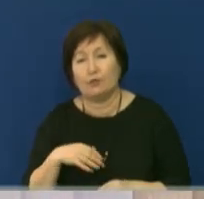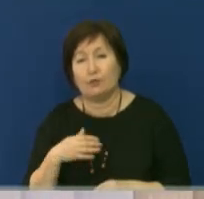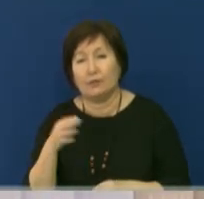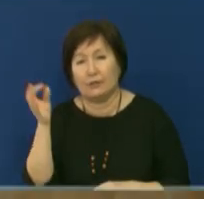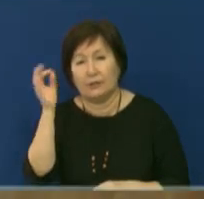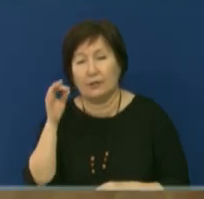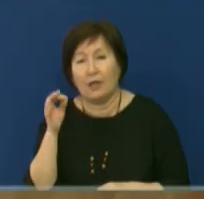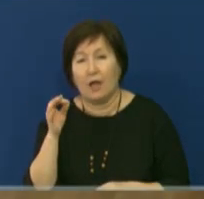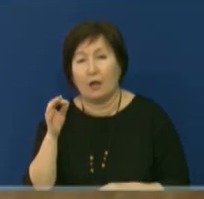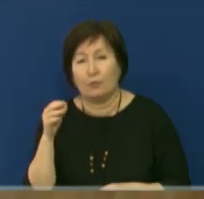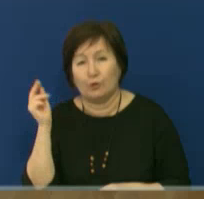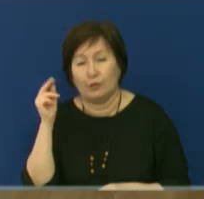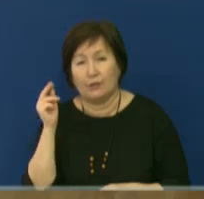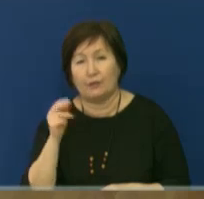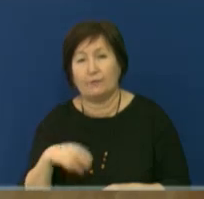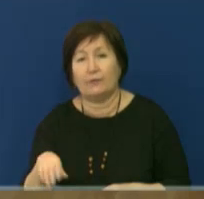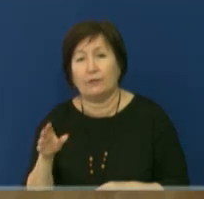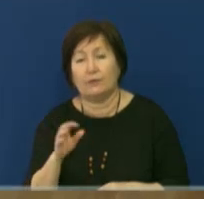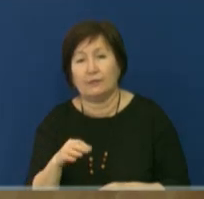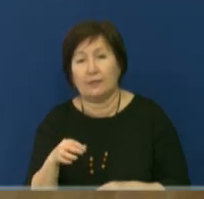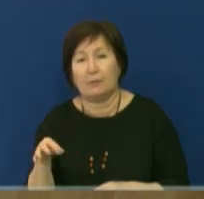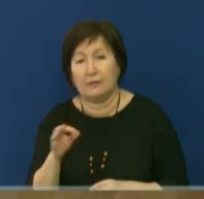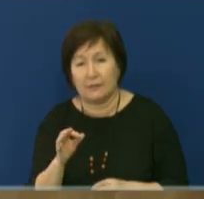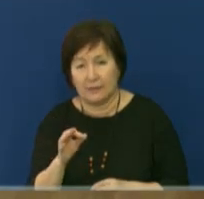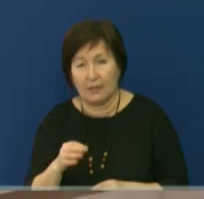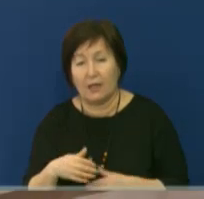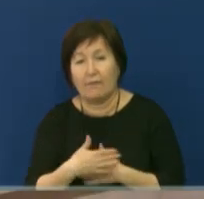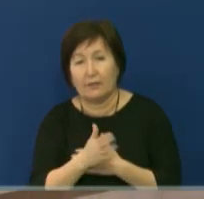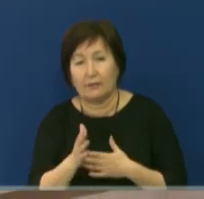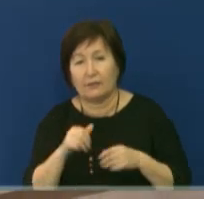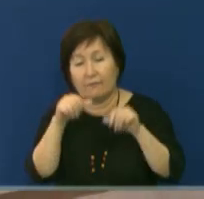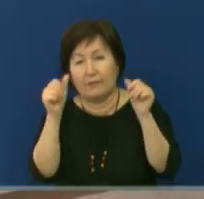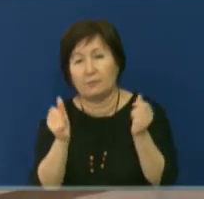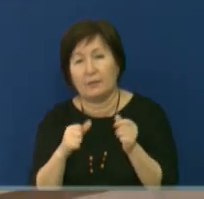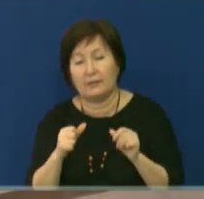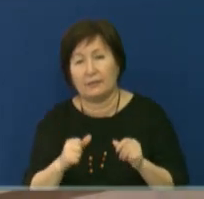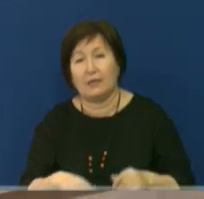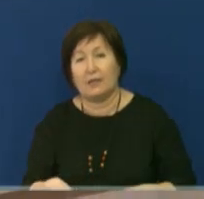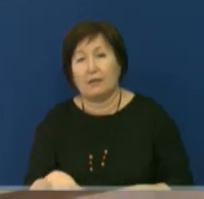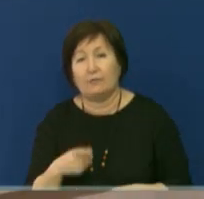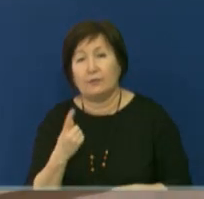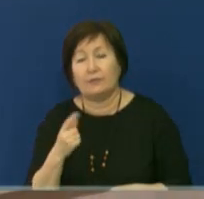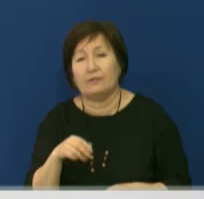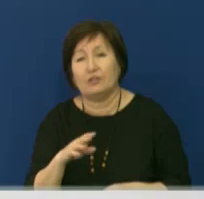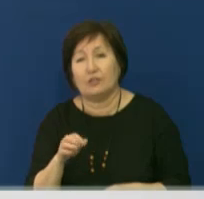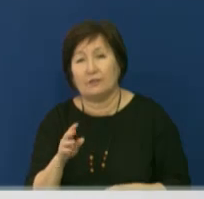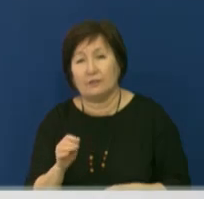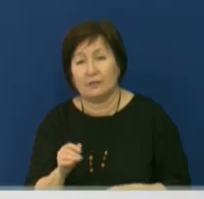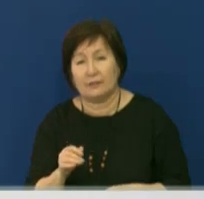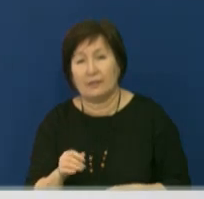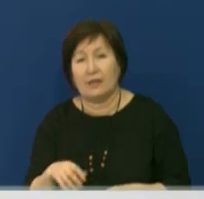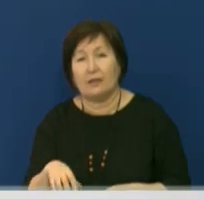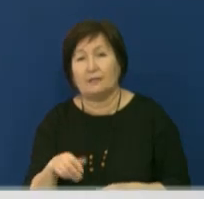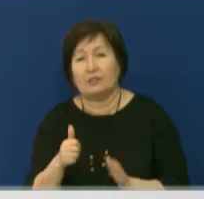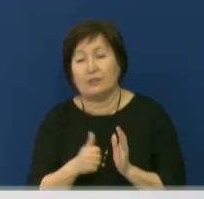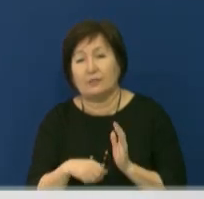соңында оқушылардың жалпы санының 0,4%-ы коронавирус жұқтырған. 1-ші 90-да жалпы сыныптар санының